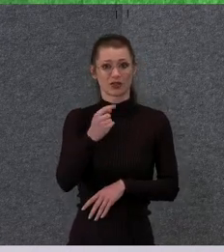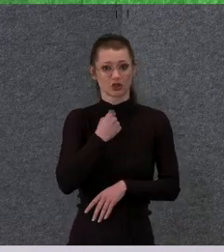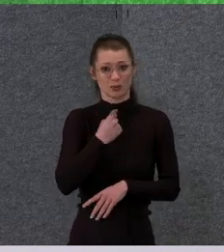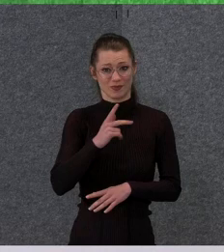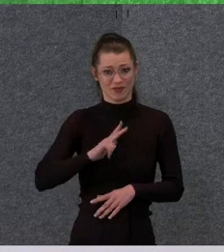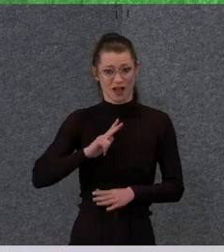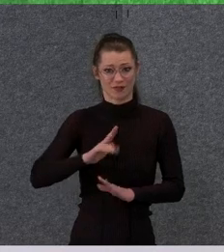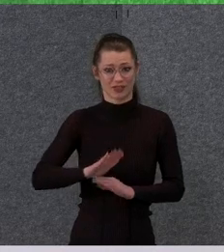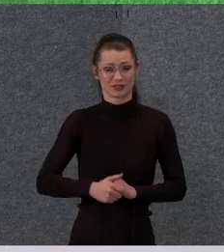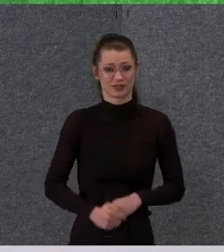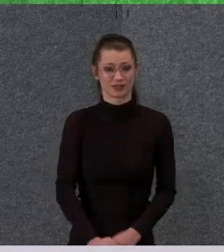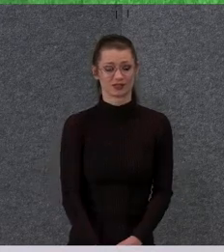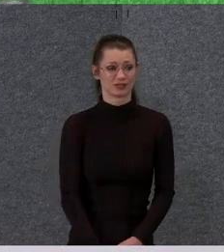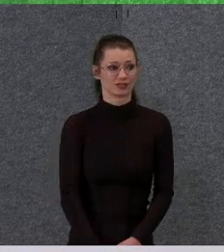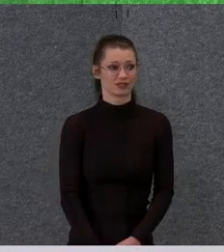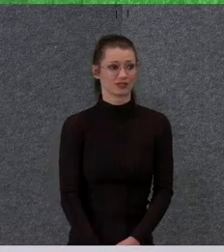Stimmen.